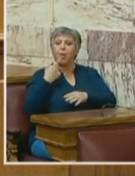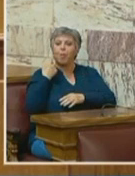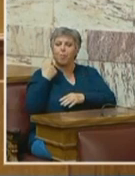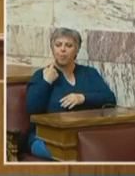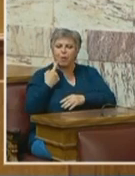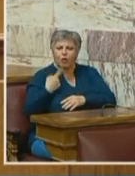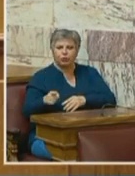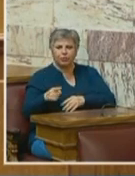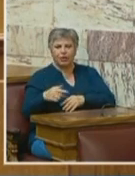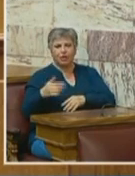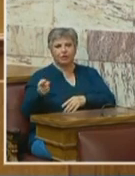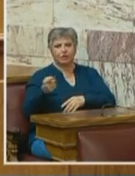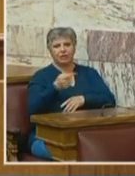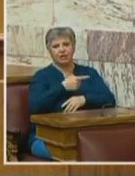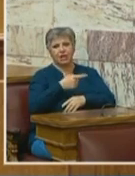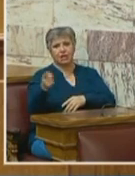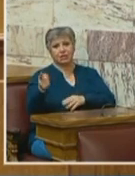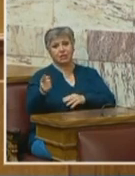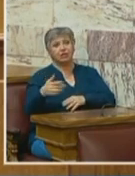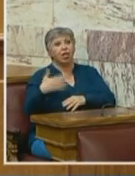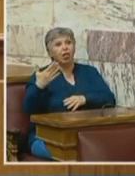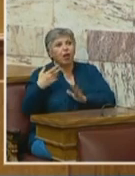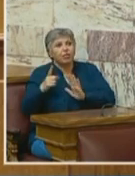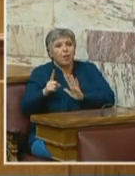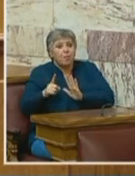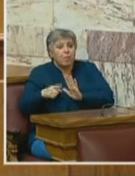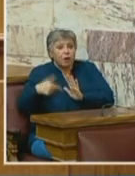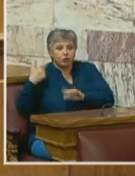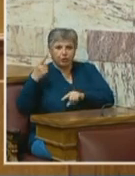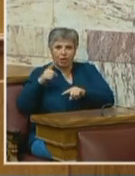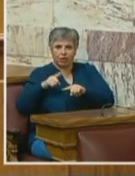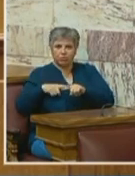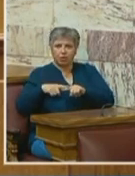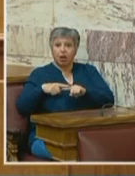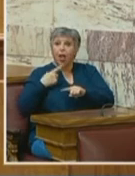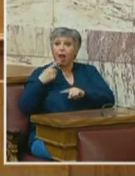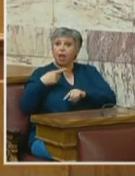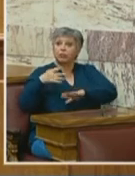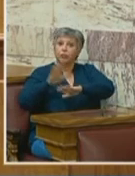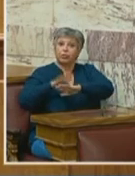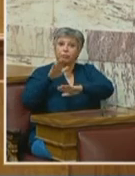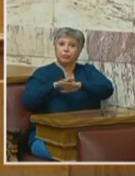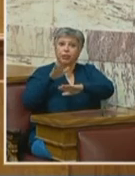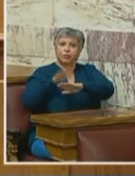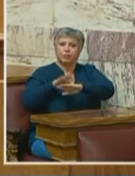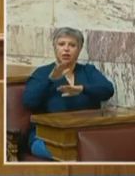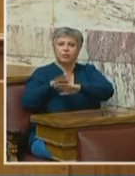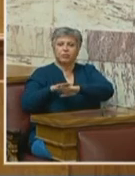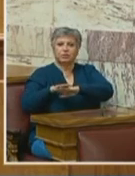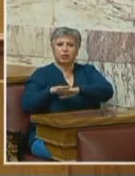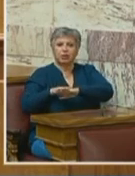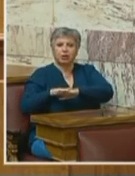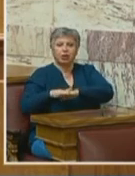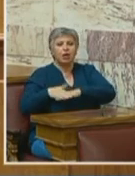τρόπο, προδικάζοντας τάχα την ενοχή τους. Λυπάμαι, αλλά πρέπει να το πω. Αυτό που